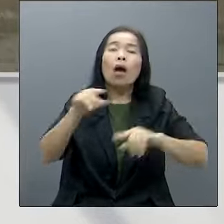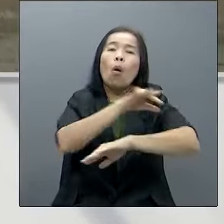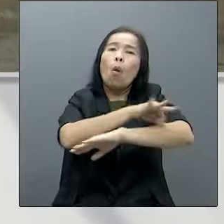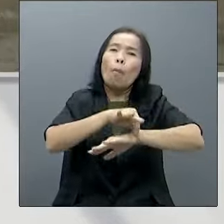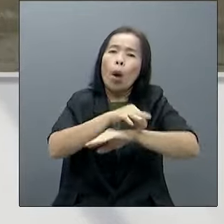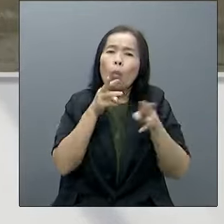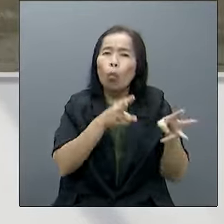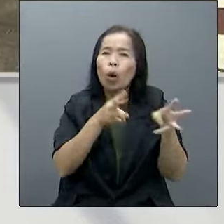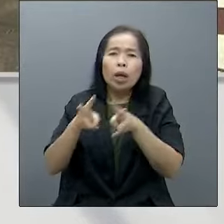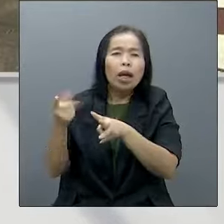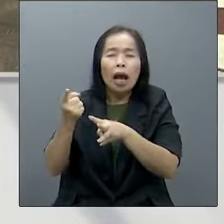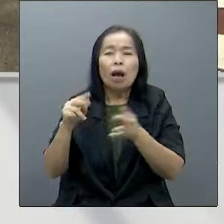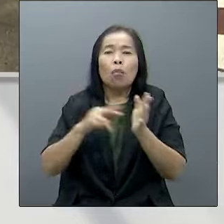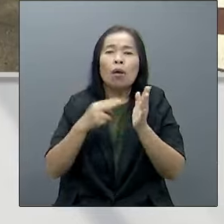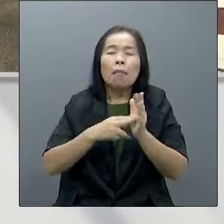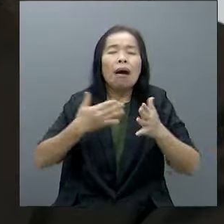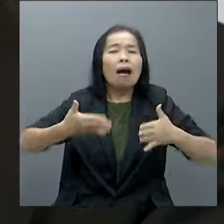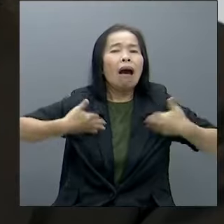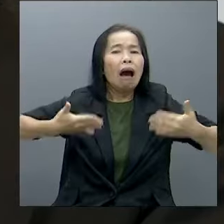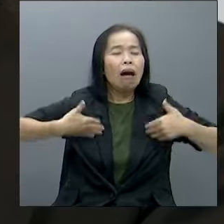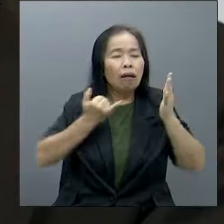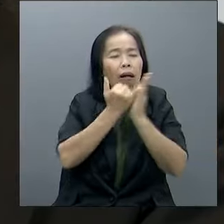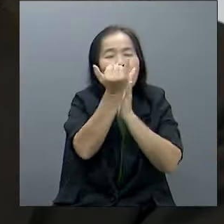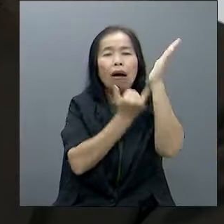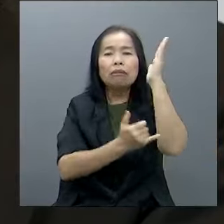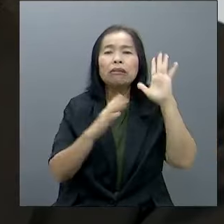ให้เดินทางได้ flowี่สุดนนเองคะ